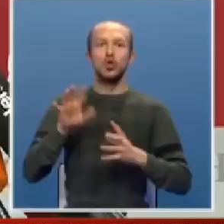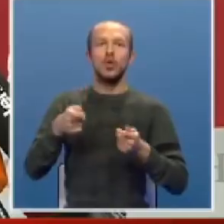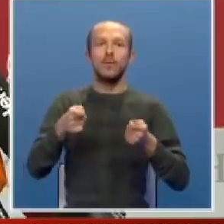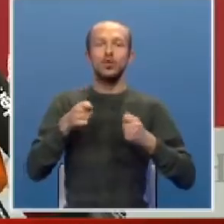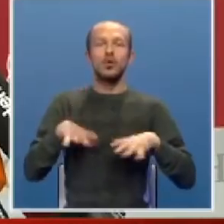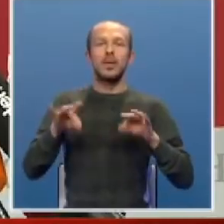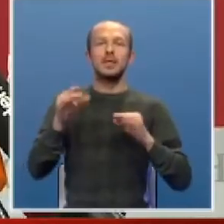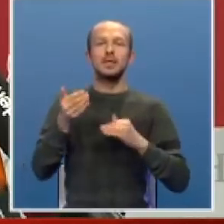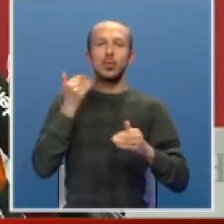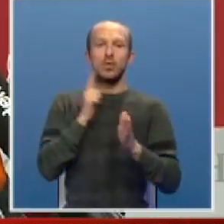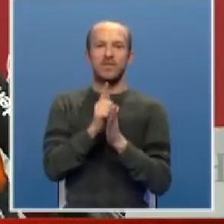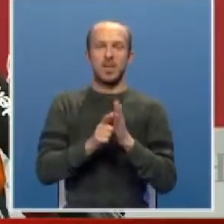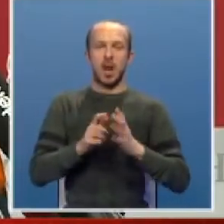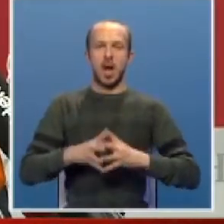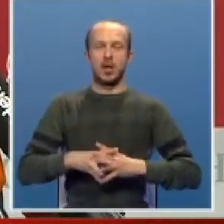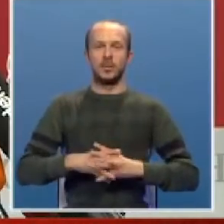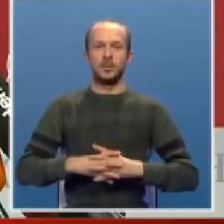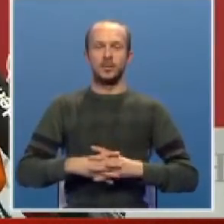tog nekog vremena.